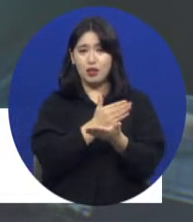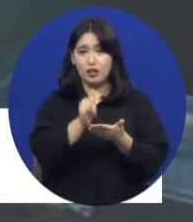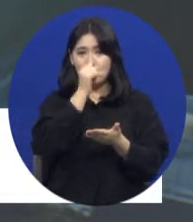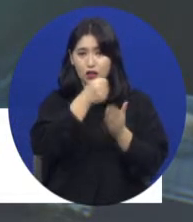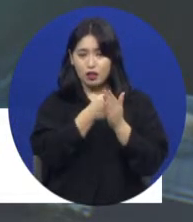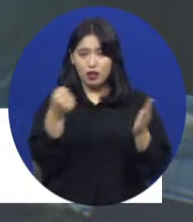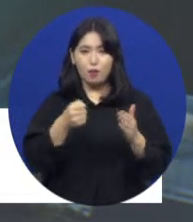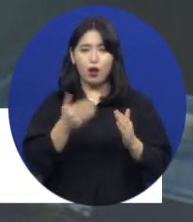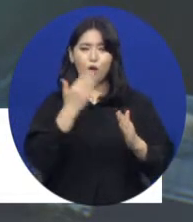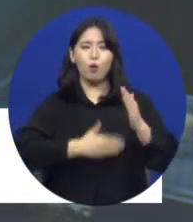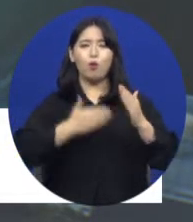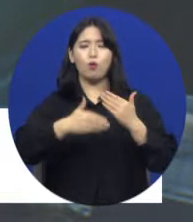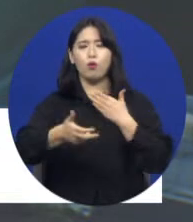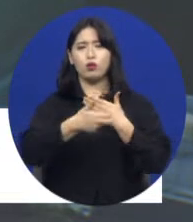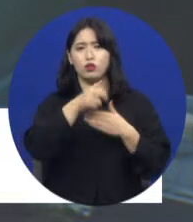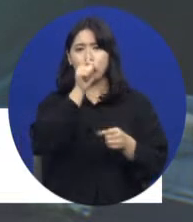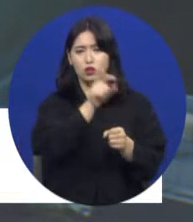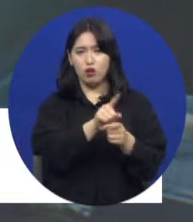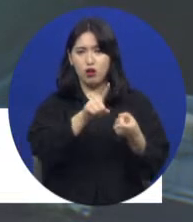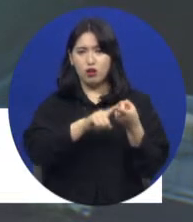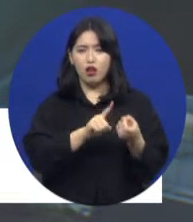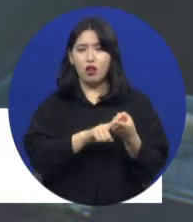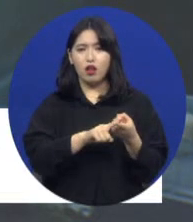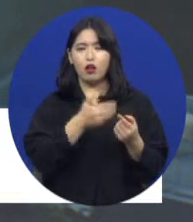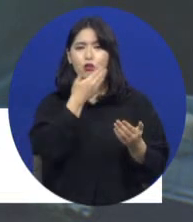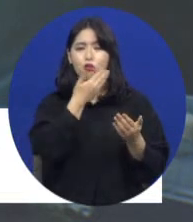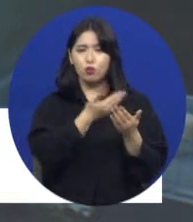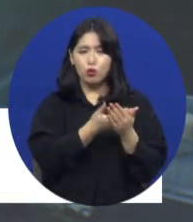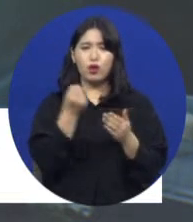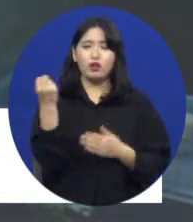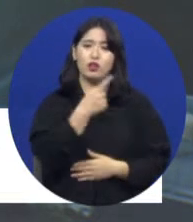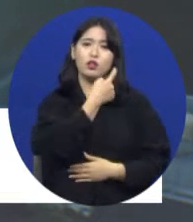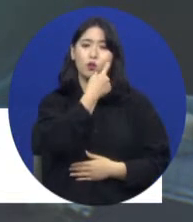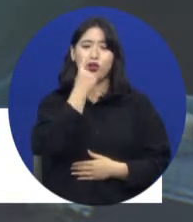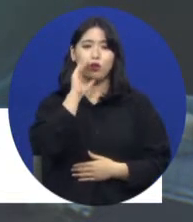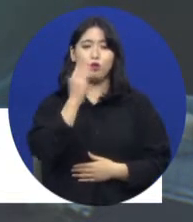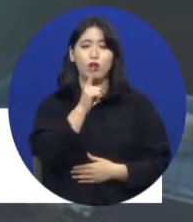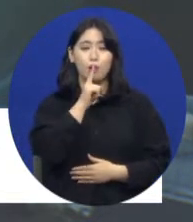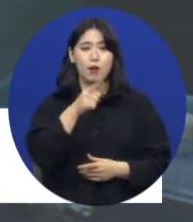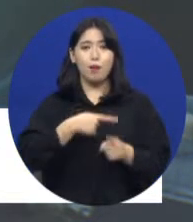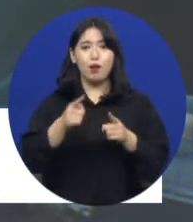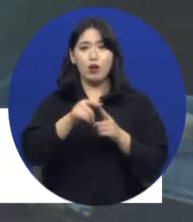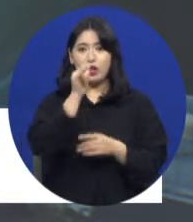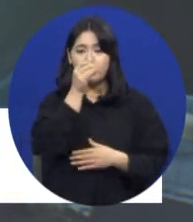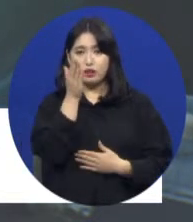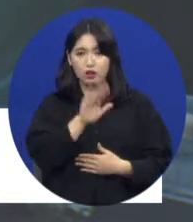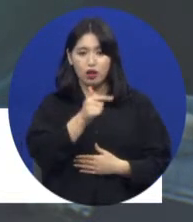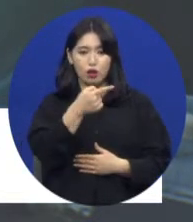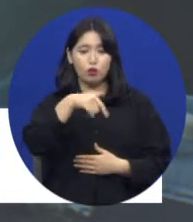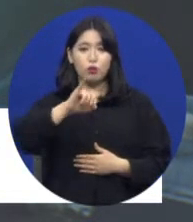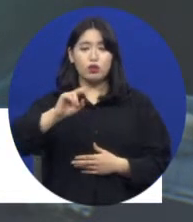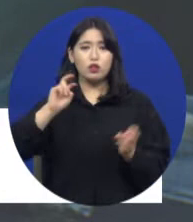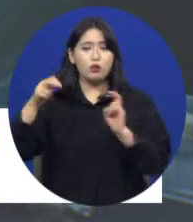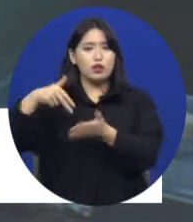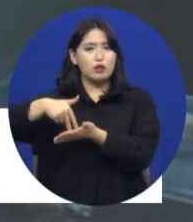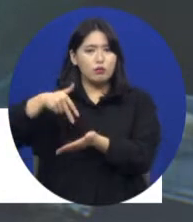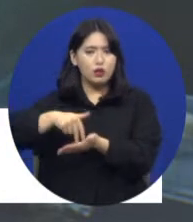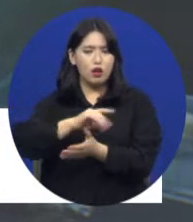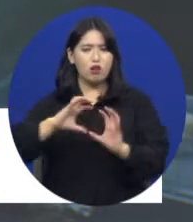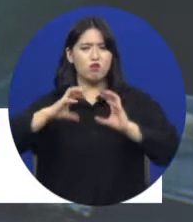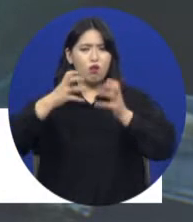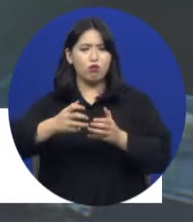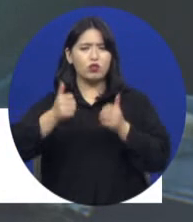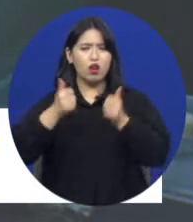국내 공공의료의 중요성이 재확인됐다는 평가도 나오고 있는데요. 하지만 녹지그룹 측은